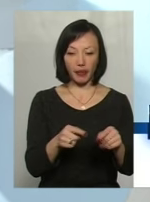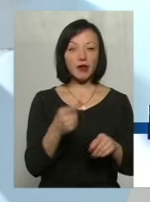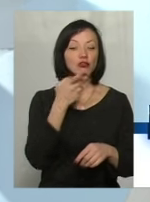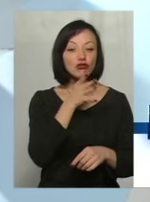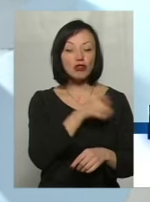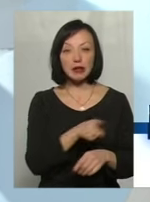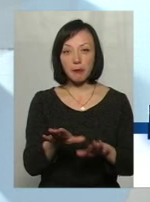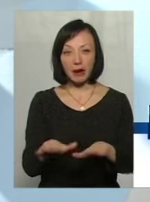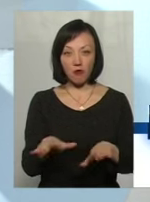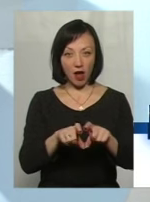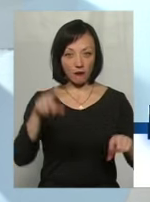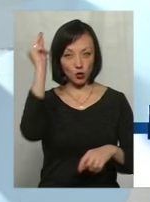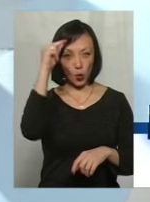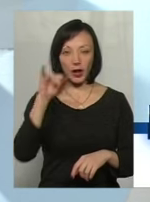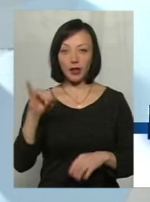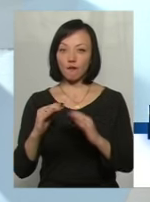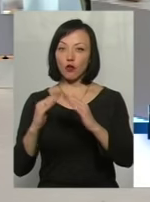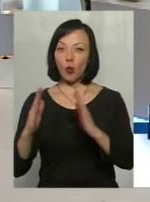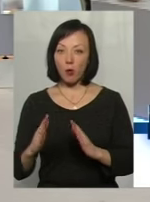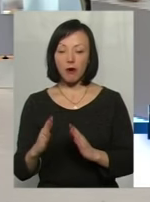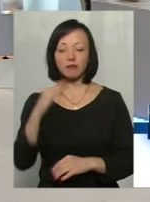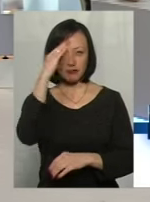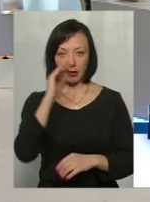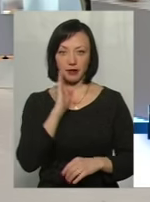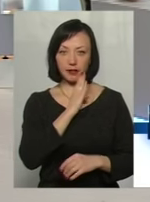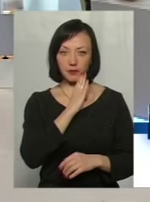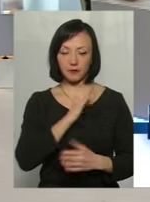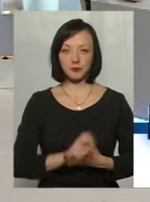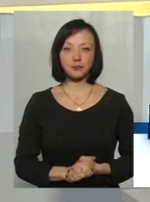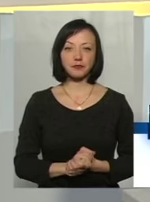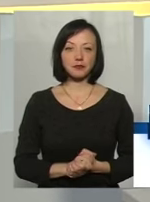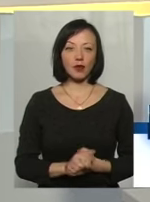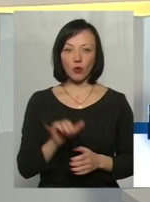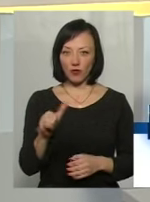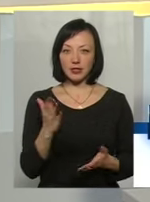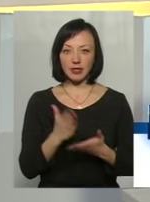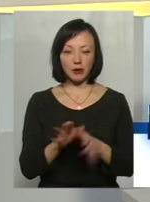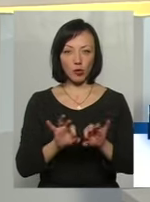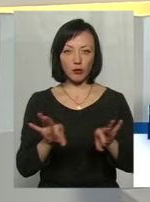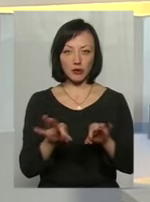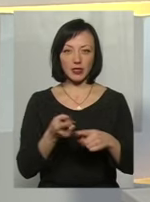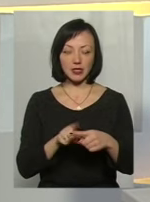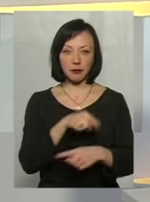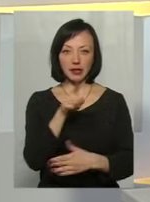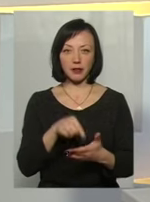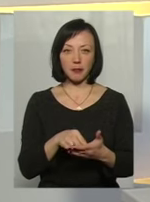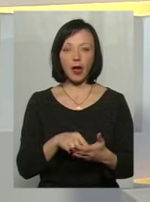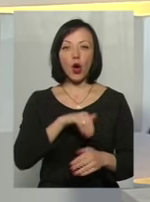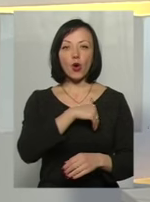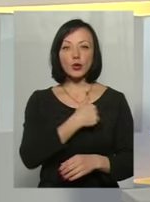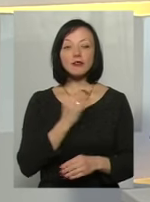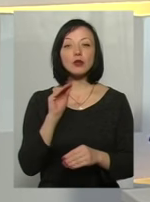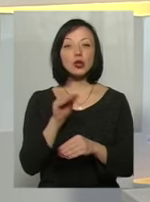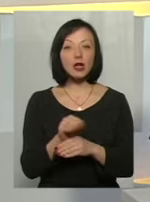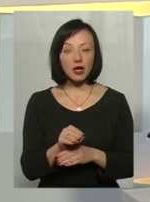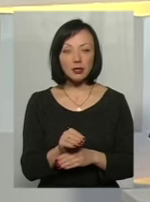перебування дитини в школі, і вдома, безумовно, батьки. Пане Святославе, у вас є як прокоментувати це питання? Я хотів би тут додати